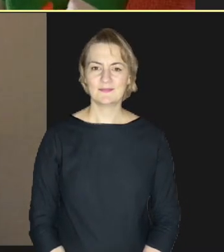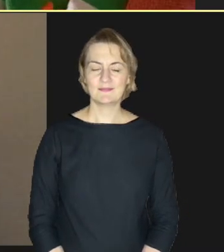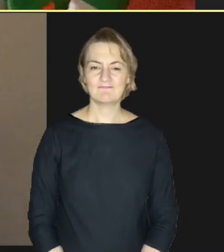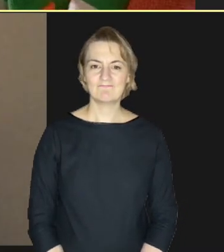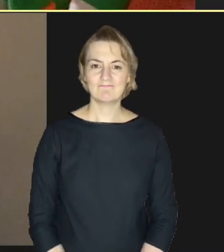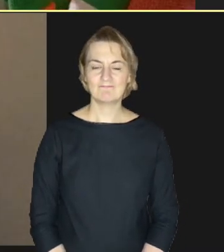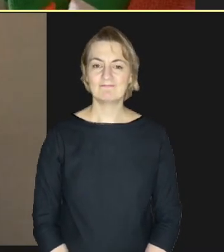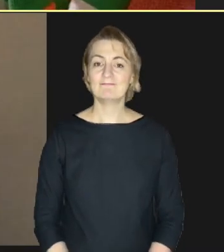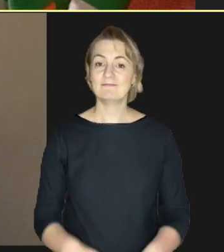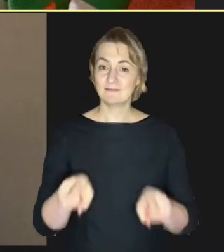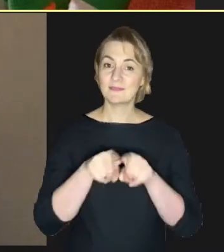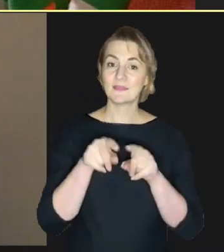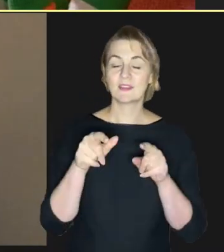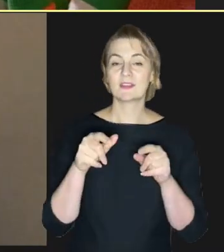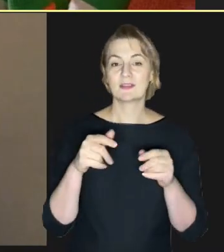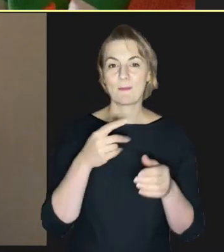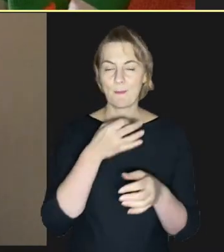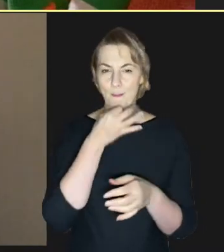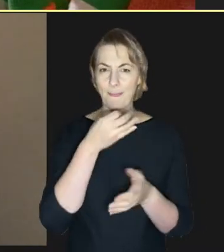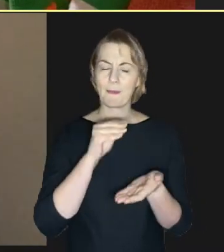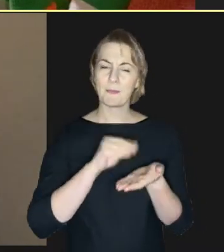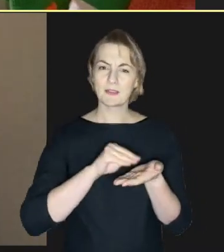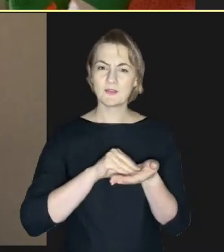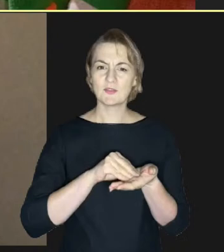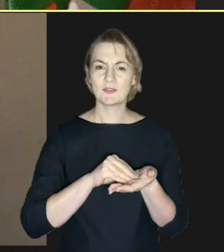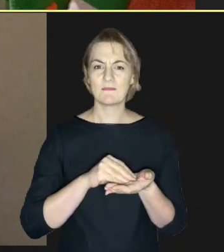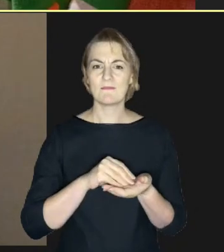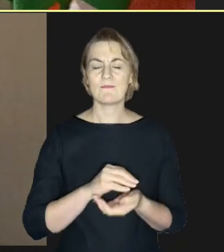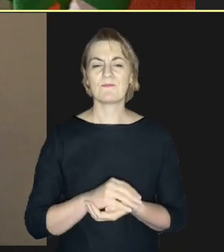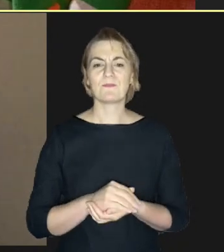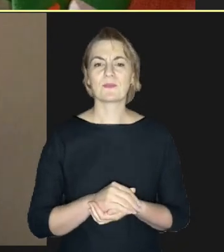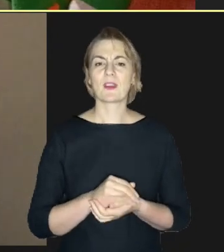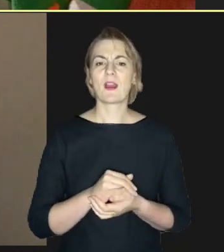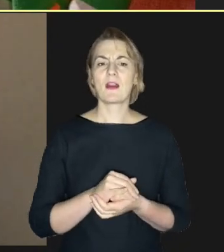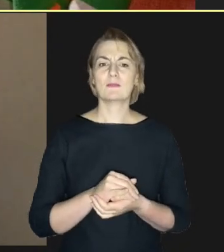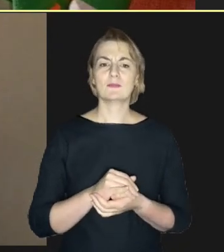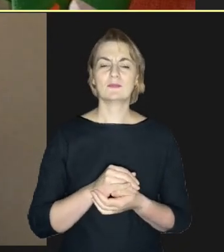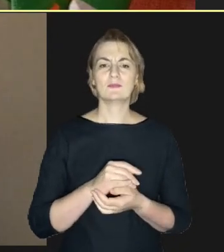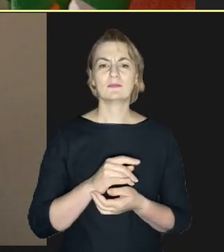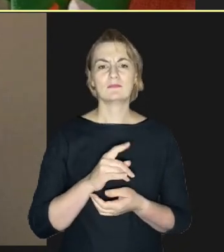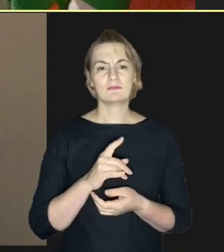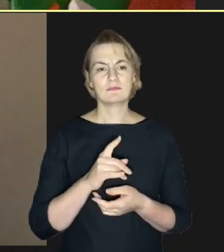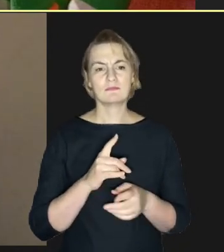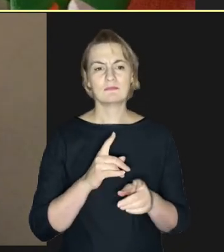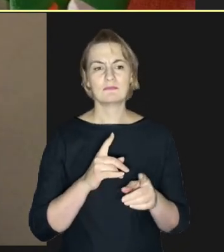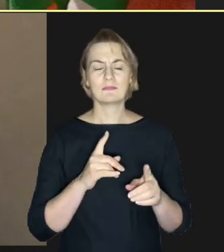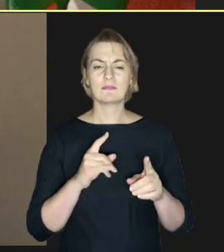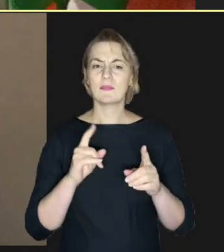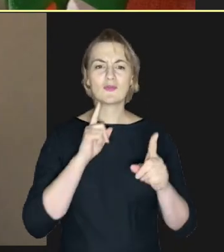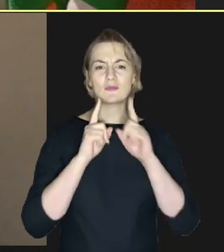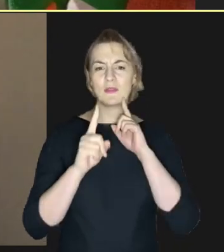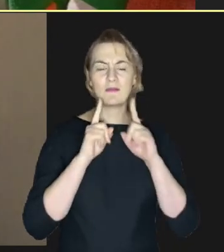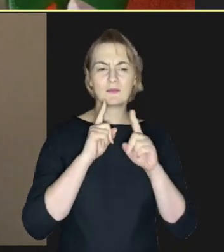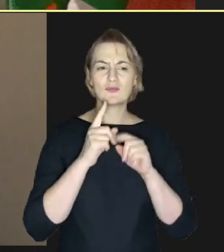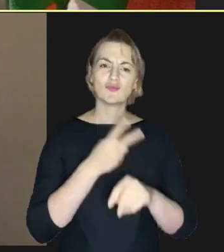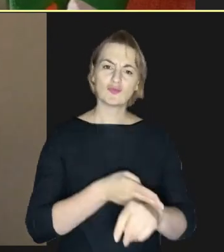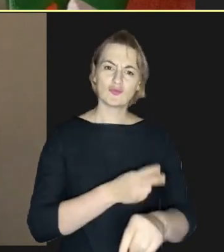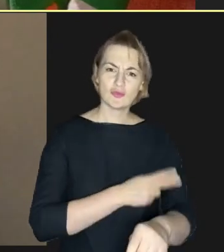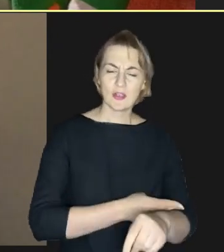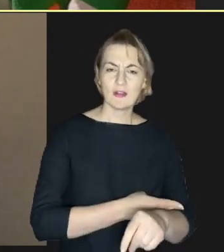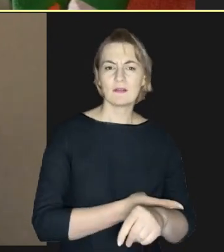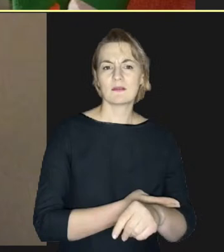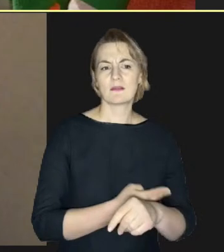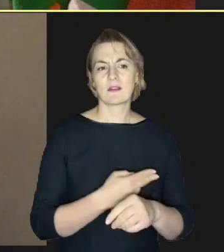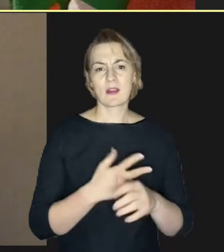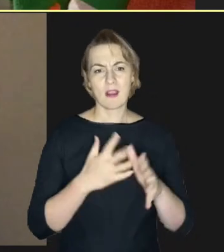No też jest takie pytanie praktyczne, pani Sabina Gut. Jak rozmawiać na przykład z leśnikami, urzędnikami o potrzebie